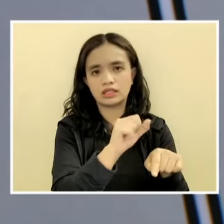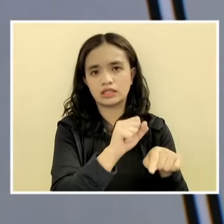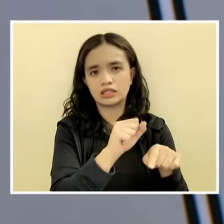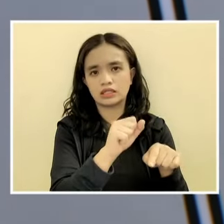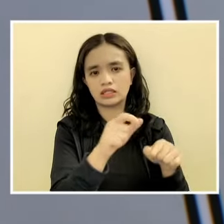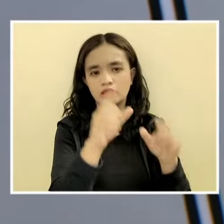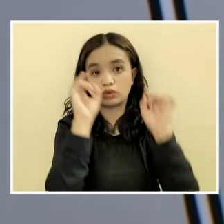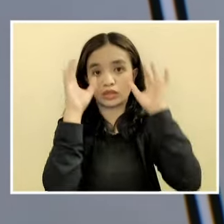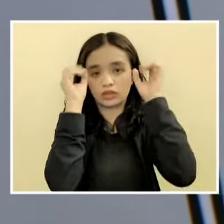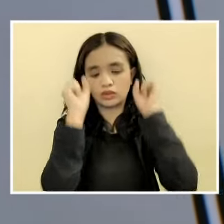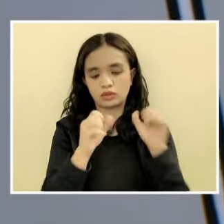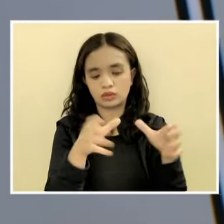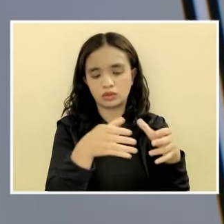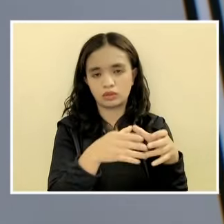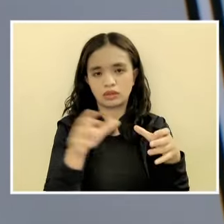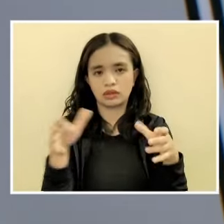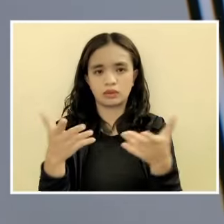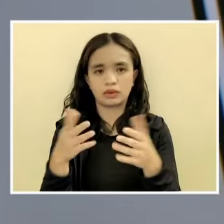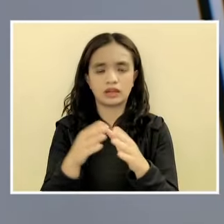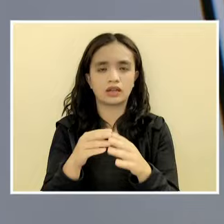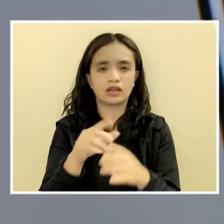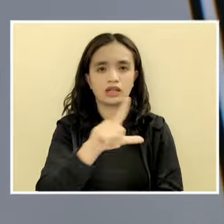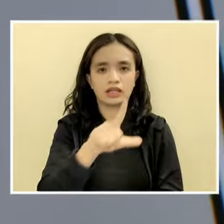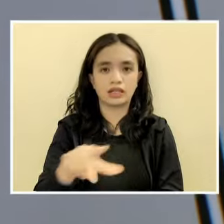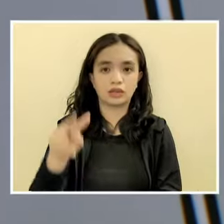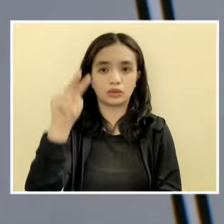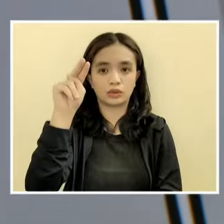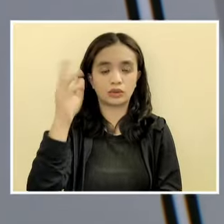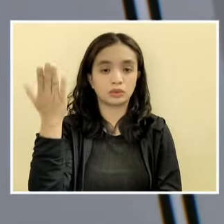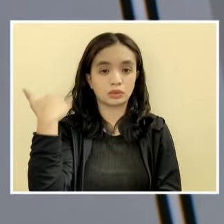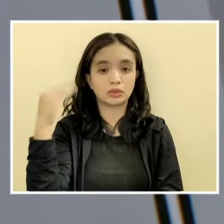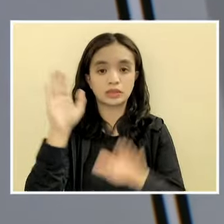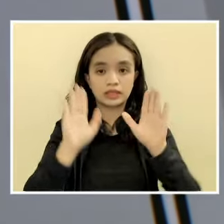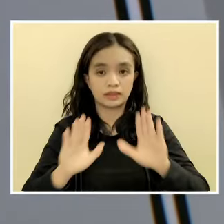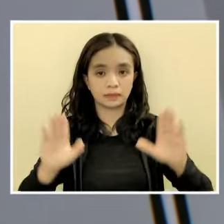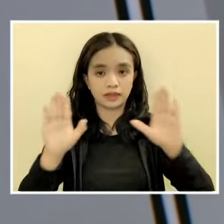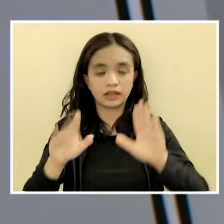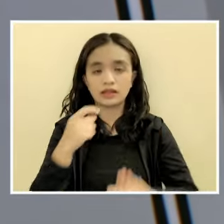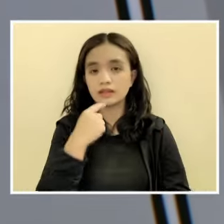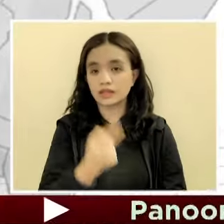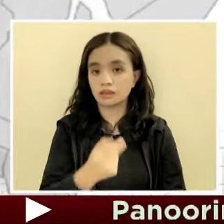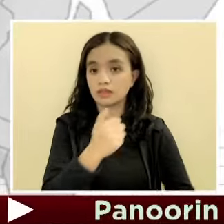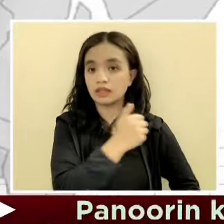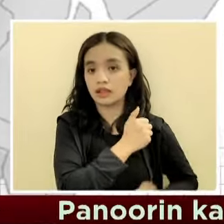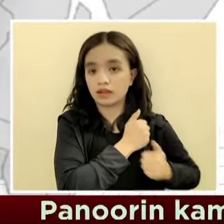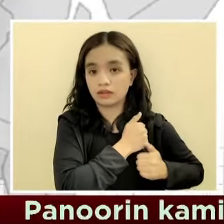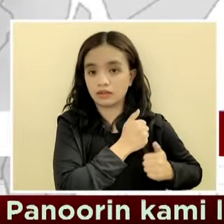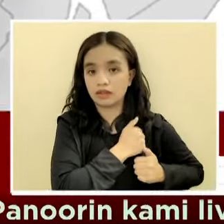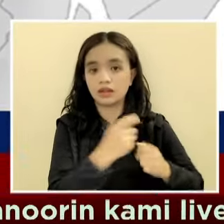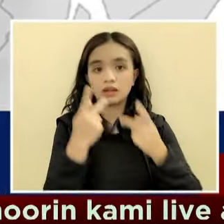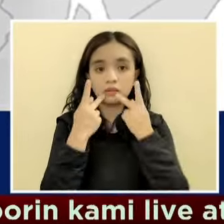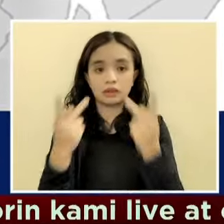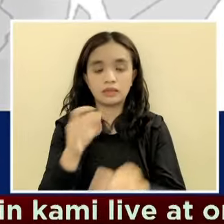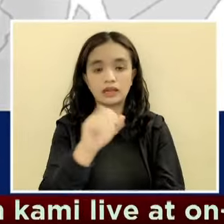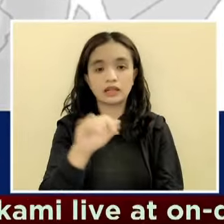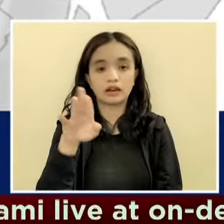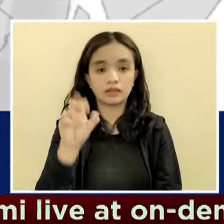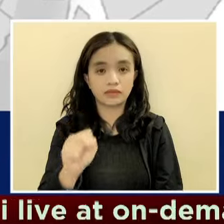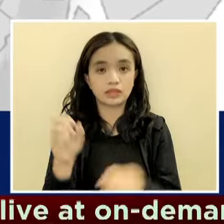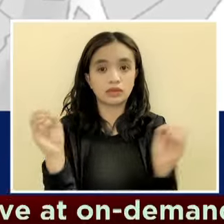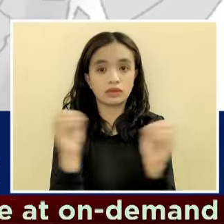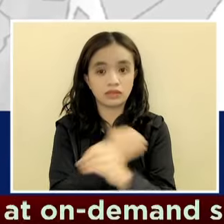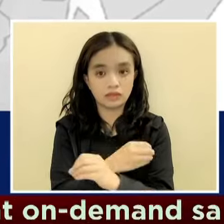Barangay Ramain, Munay, Larao del Norte nitong linggo. Ayon kay AFP Public Affairs Office Chief Colonel